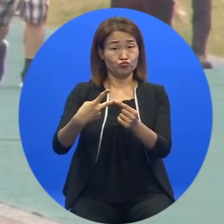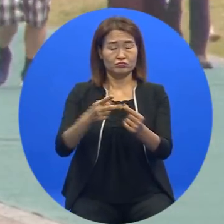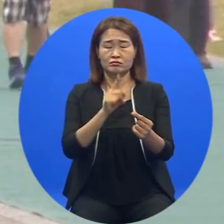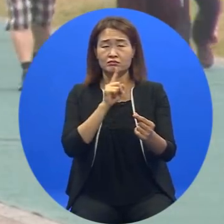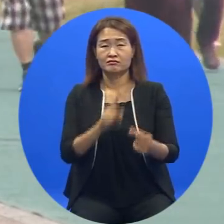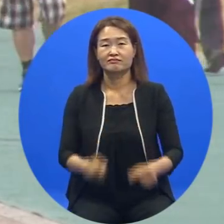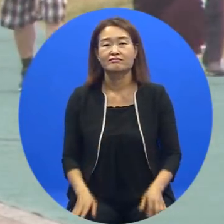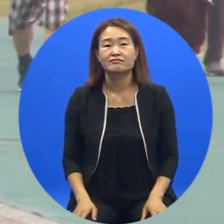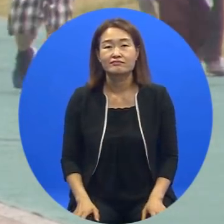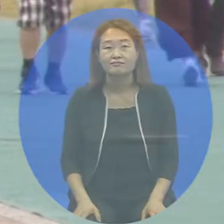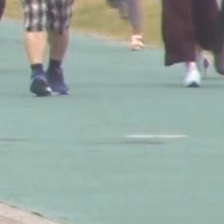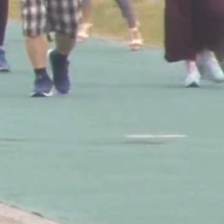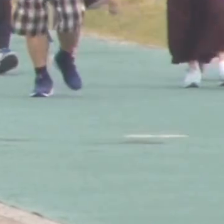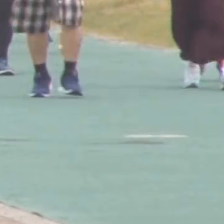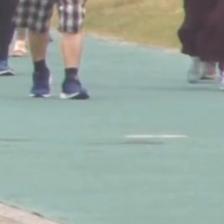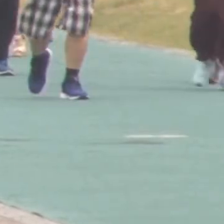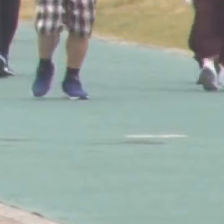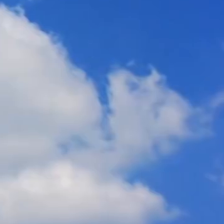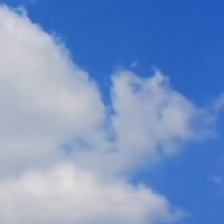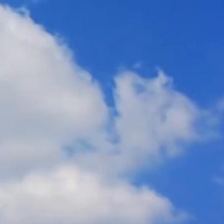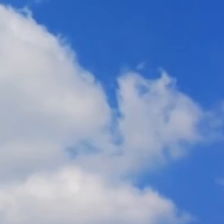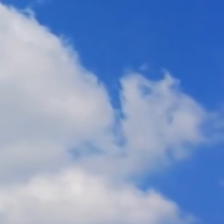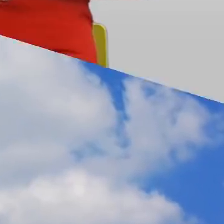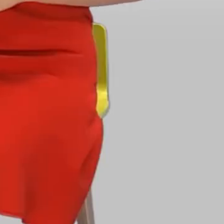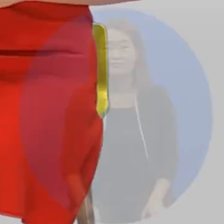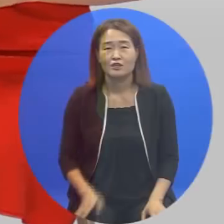적었다고 밝혔습니다.